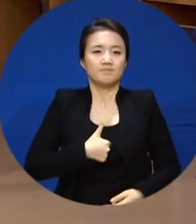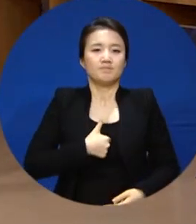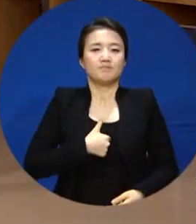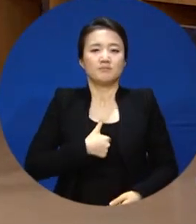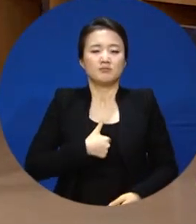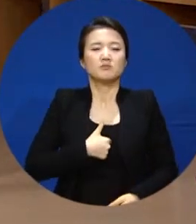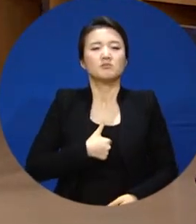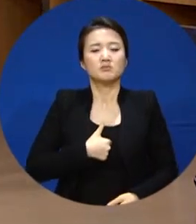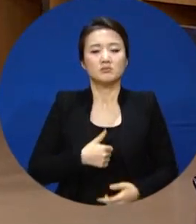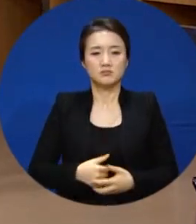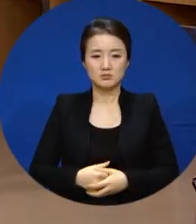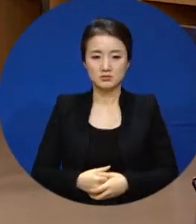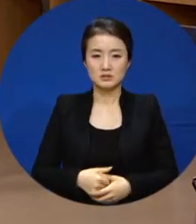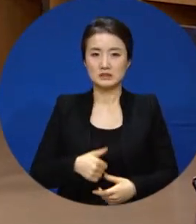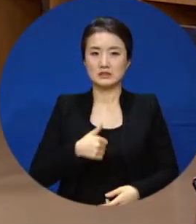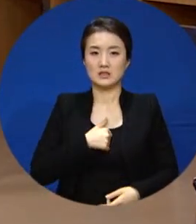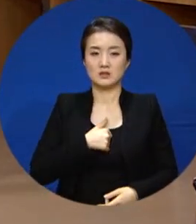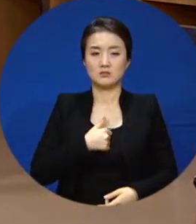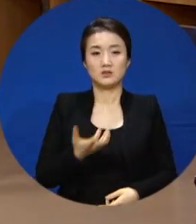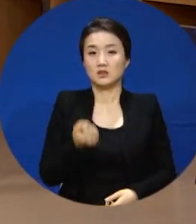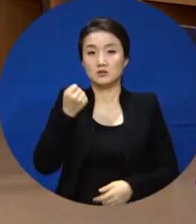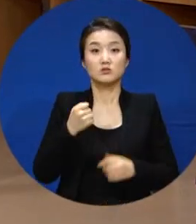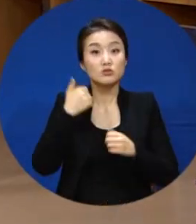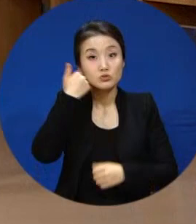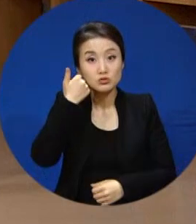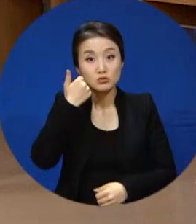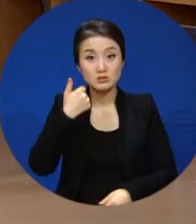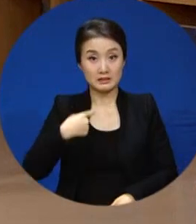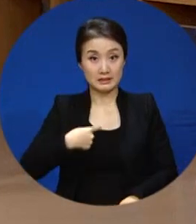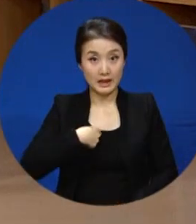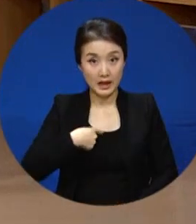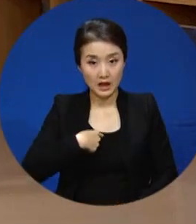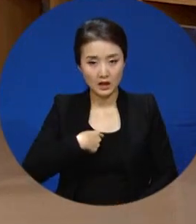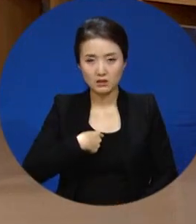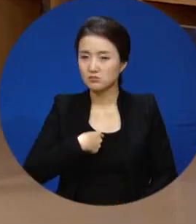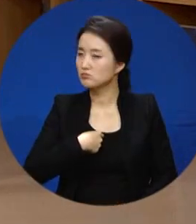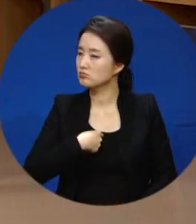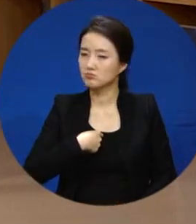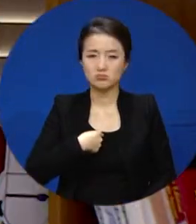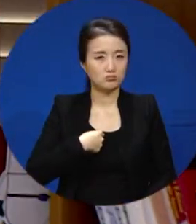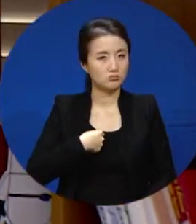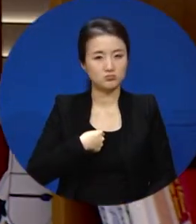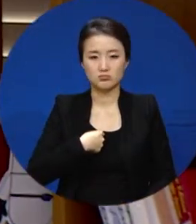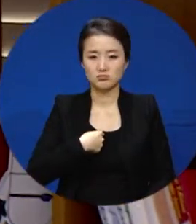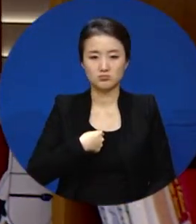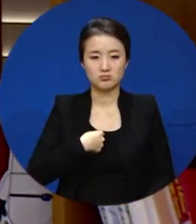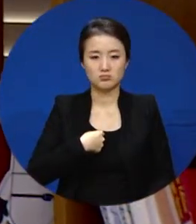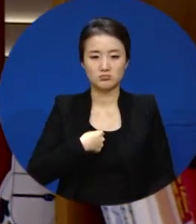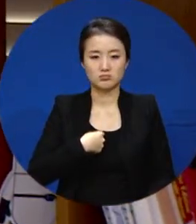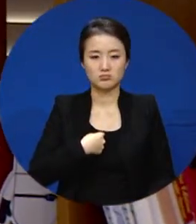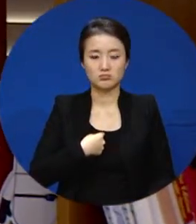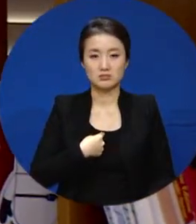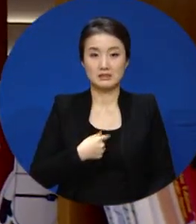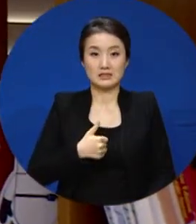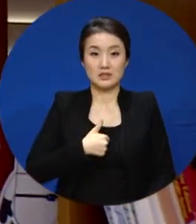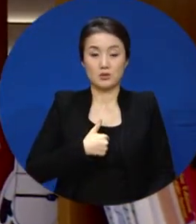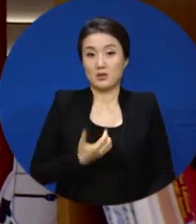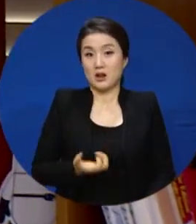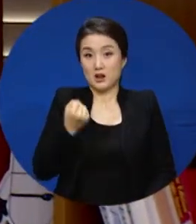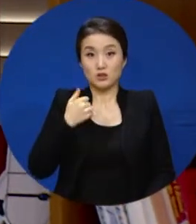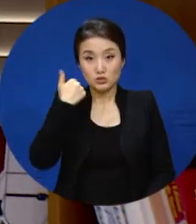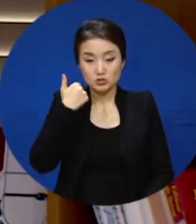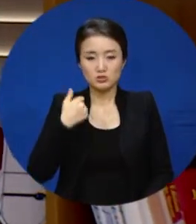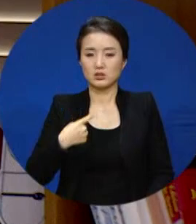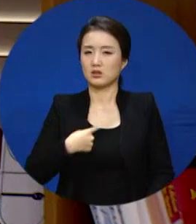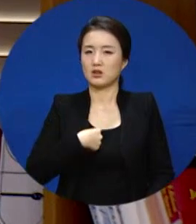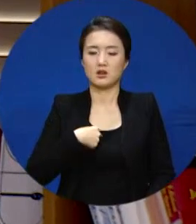자의 자존심에 주인은 누구에요 나 그게 잘못 알고 있었어요 근데 내가 아니야 여러분이